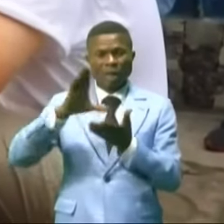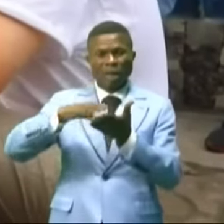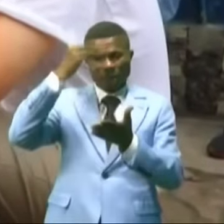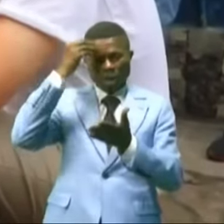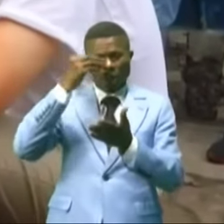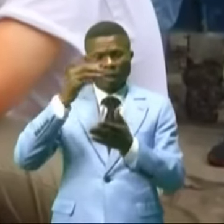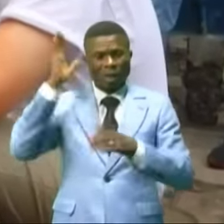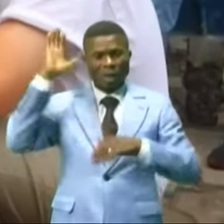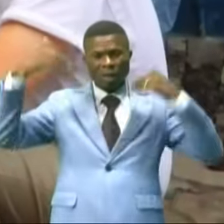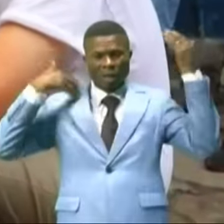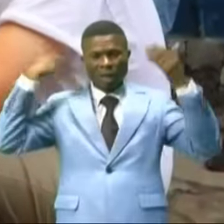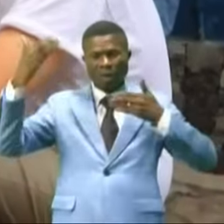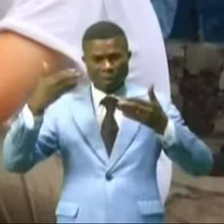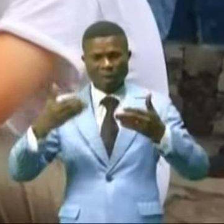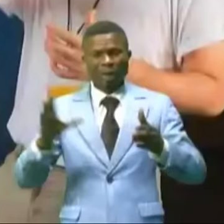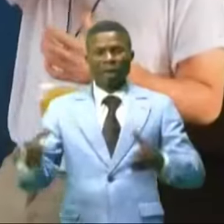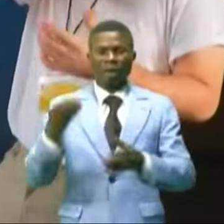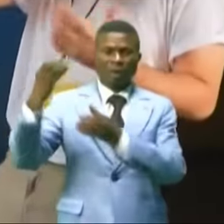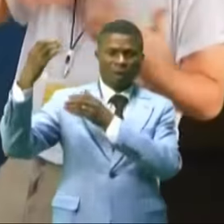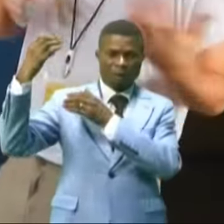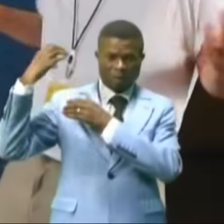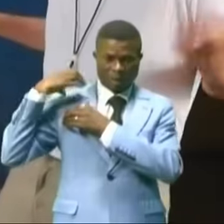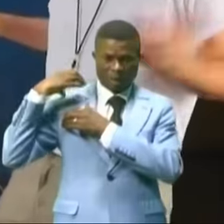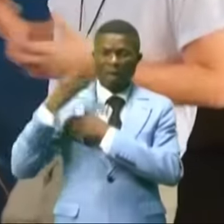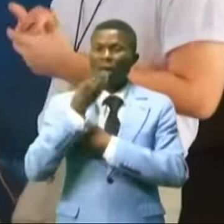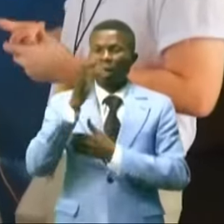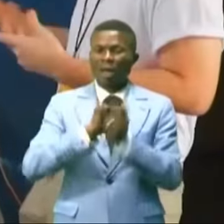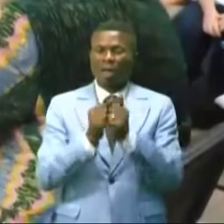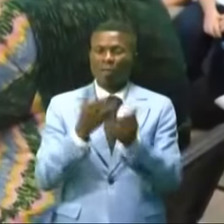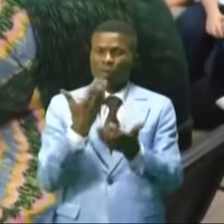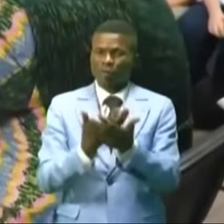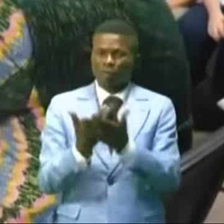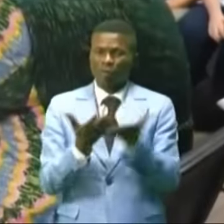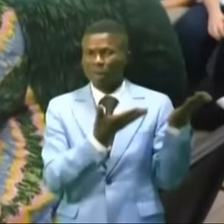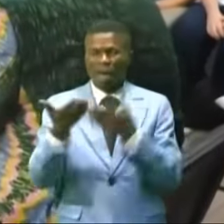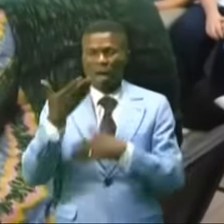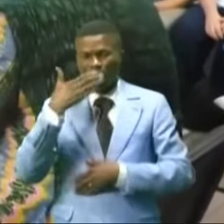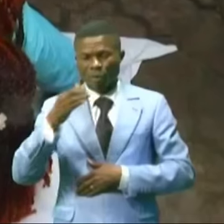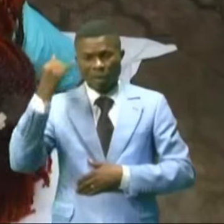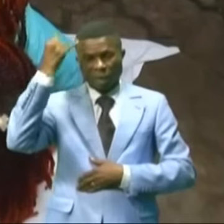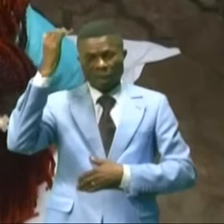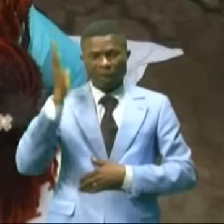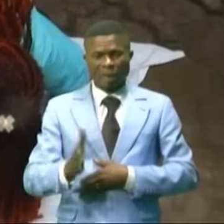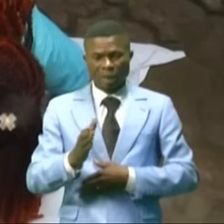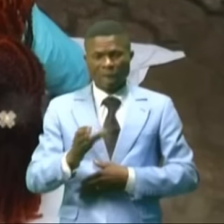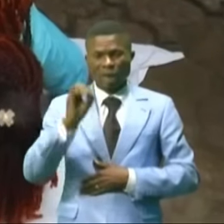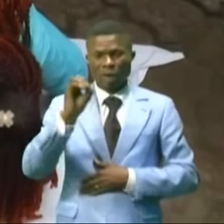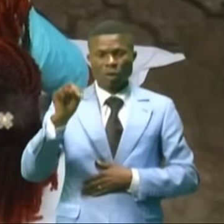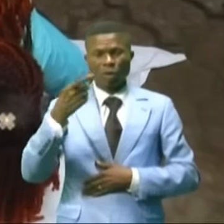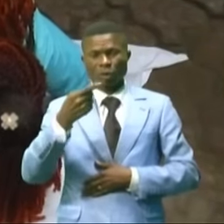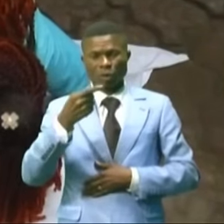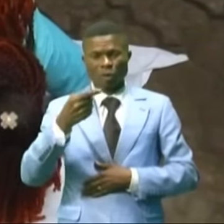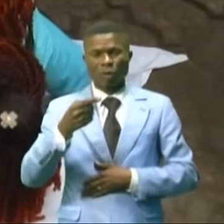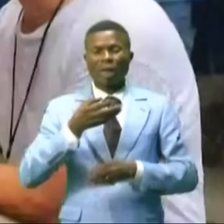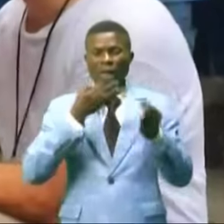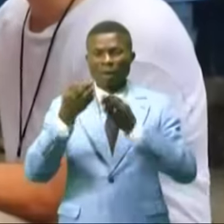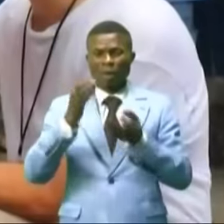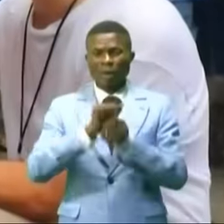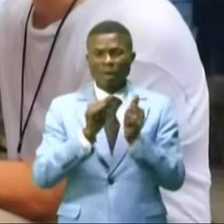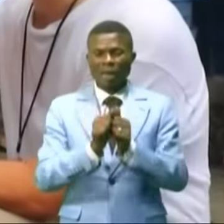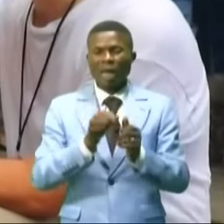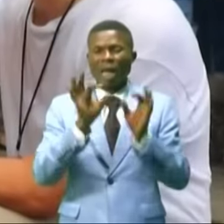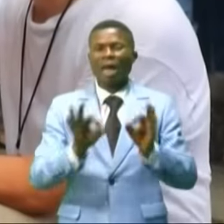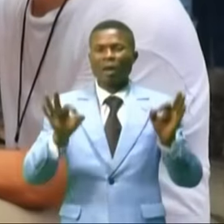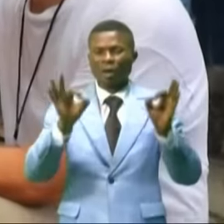sur plusieurs techniques de prise en charge en cas de situations urgentes. L'initiateur de l'ONG COGDF est revenu sur le bien fondé